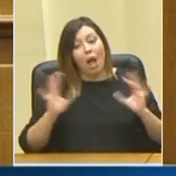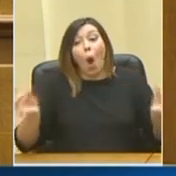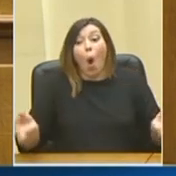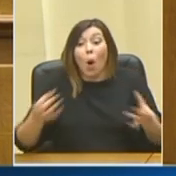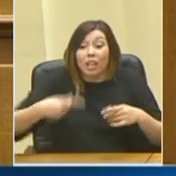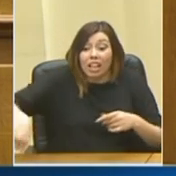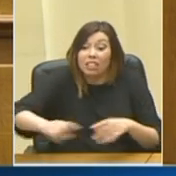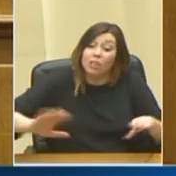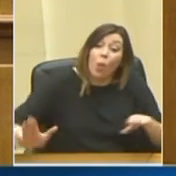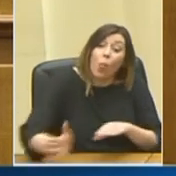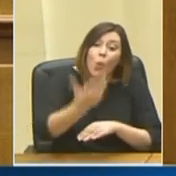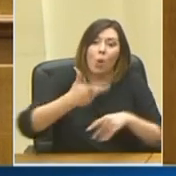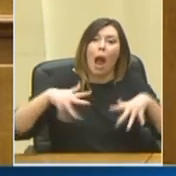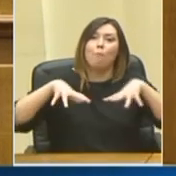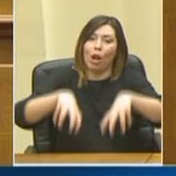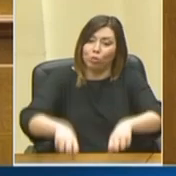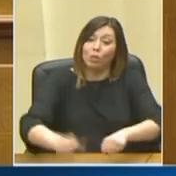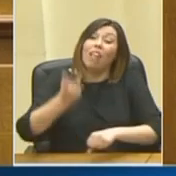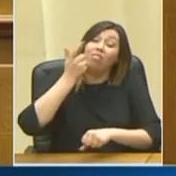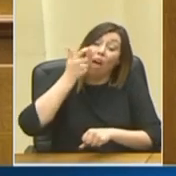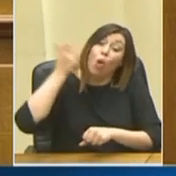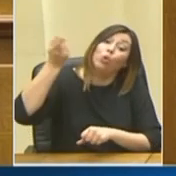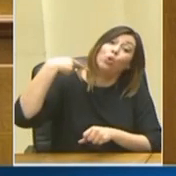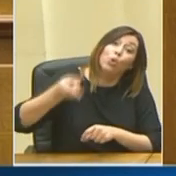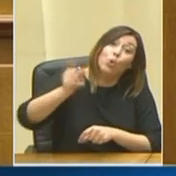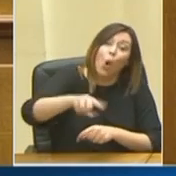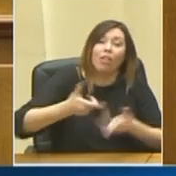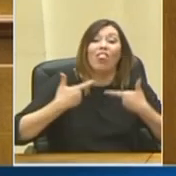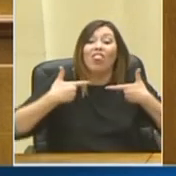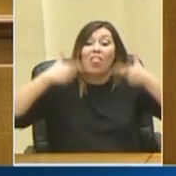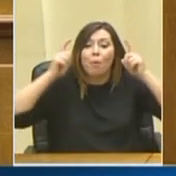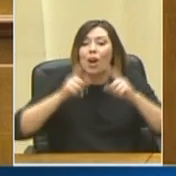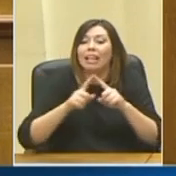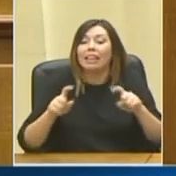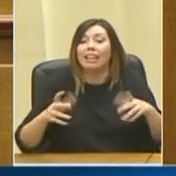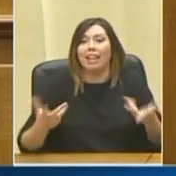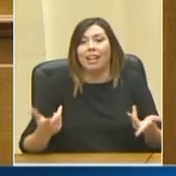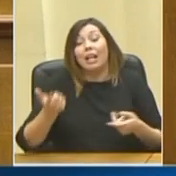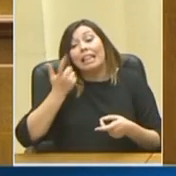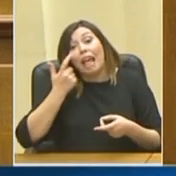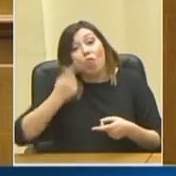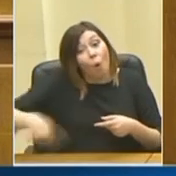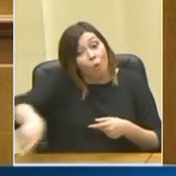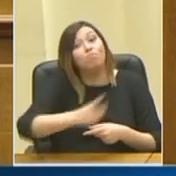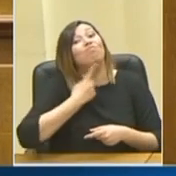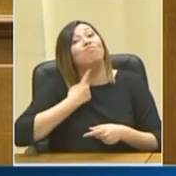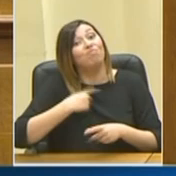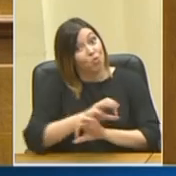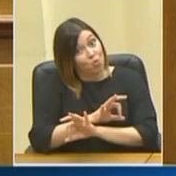δω τι δημοκρατία θα υποστείτε. Τότε να δω πόσο θα σας αρέσει η